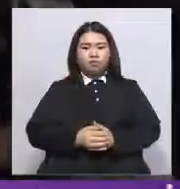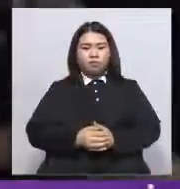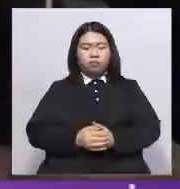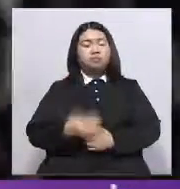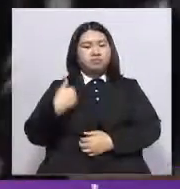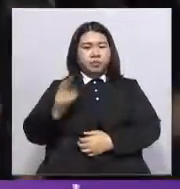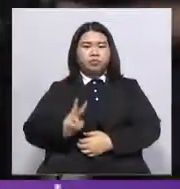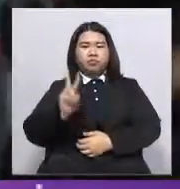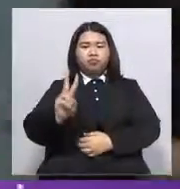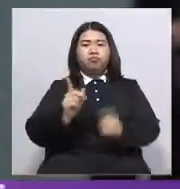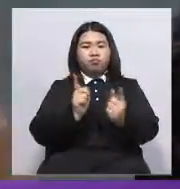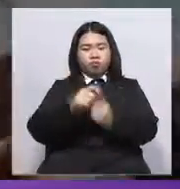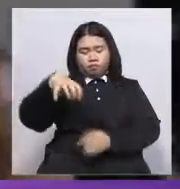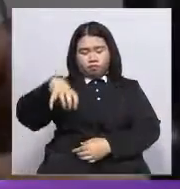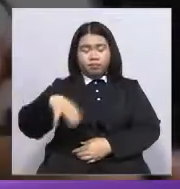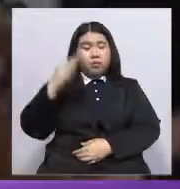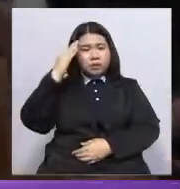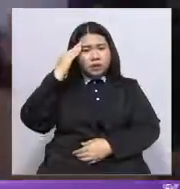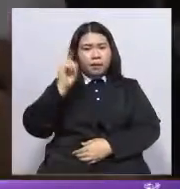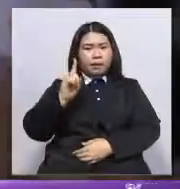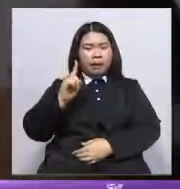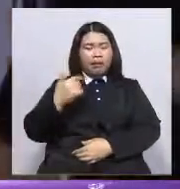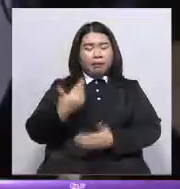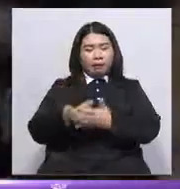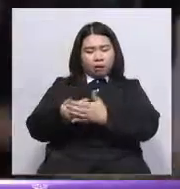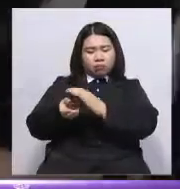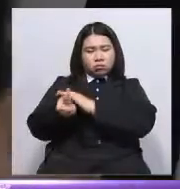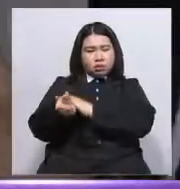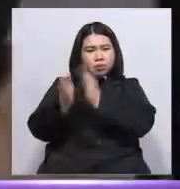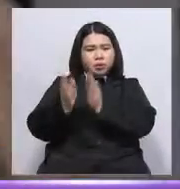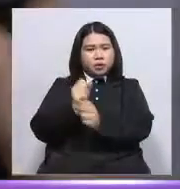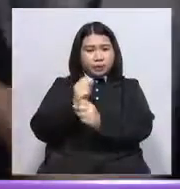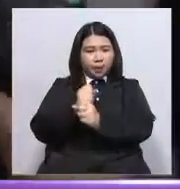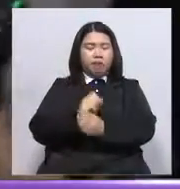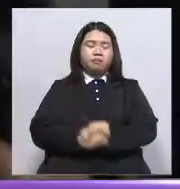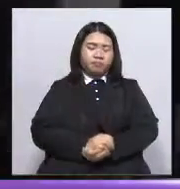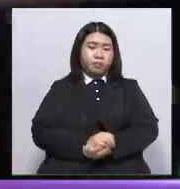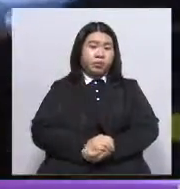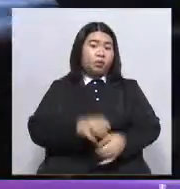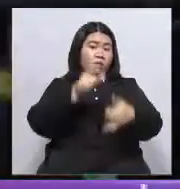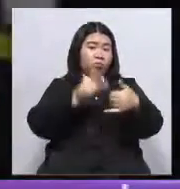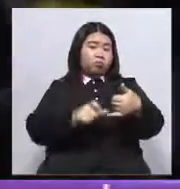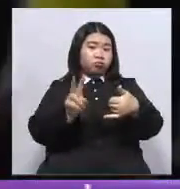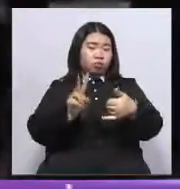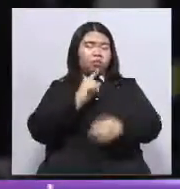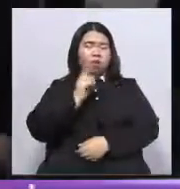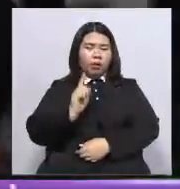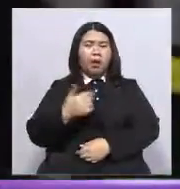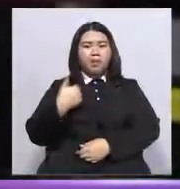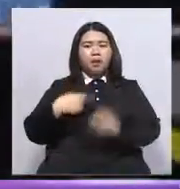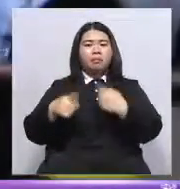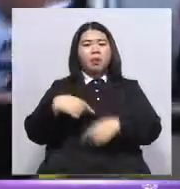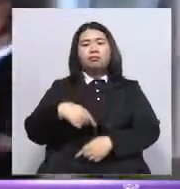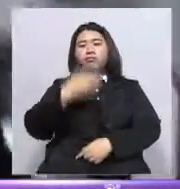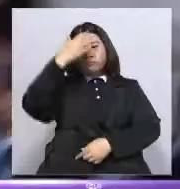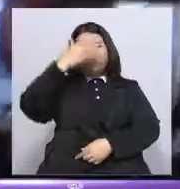างเข้ารับทราบข้อกล่าวหาในข้อหาร่วมกันติดสินบนเจ้าพนักงานโดยนายเปรมชัยและก็นายยงนั้นได้เดินทางมาด้วยสีหน้